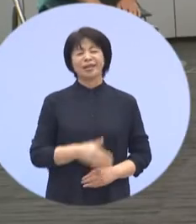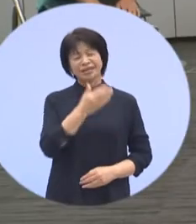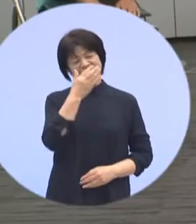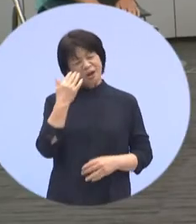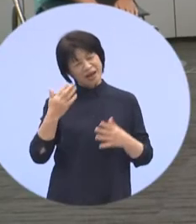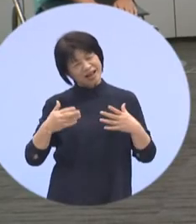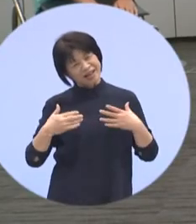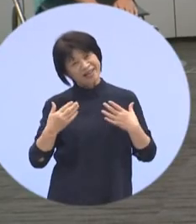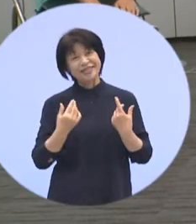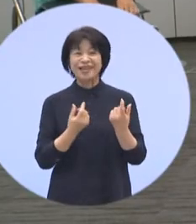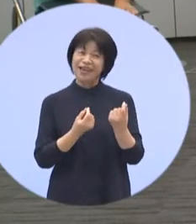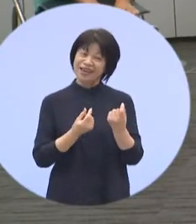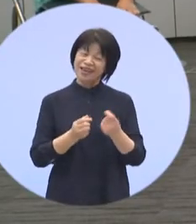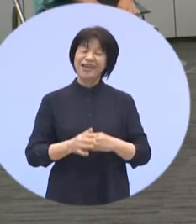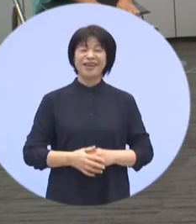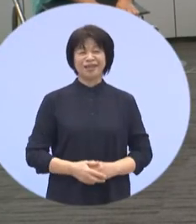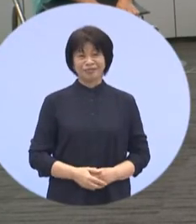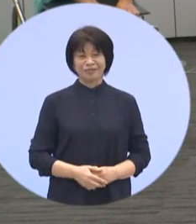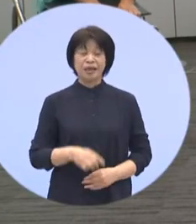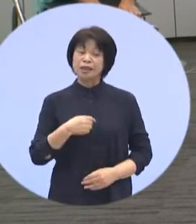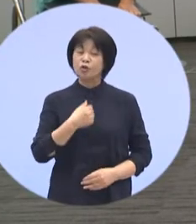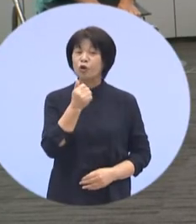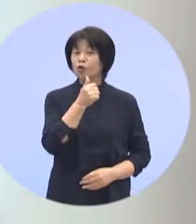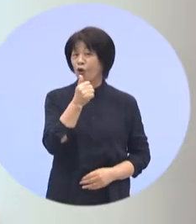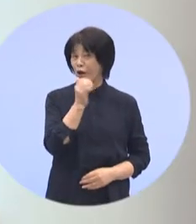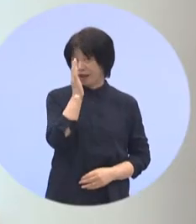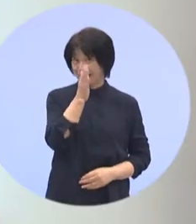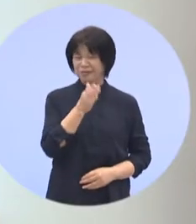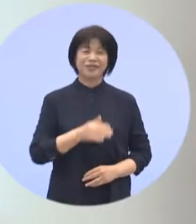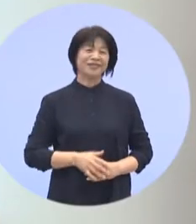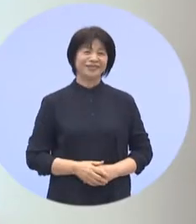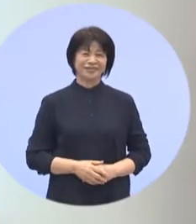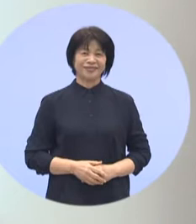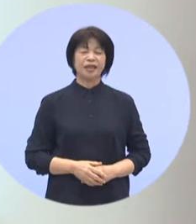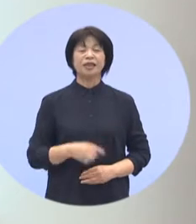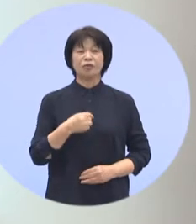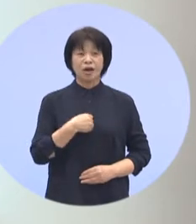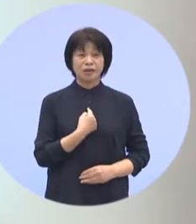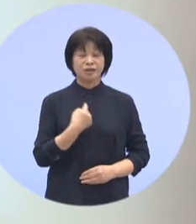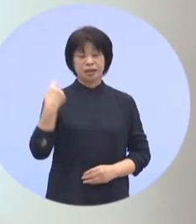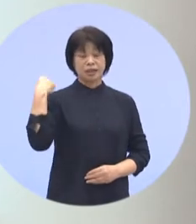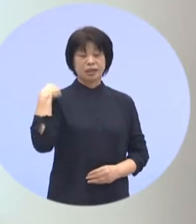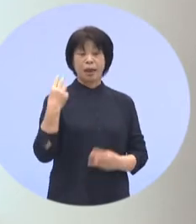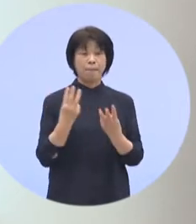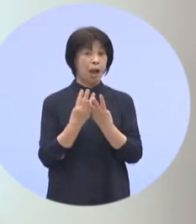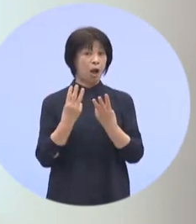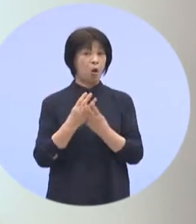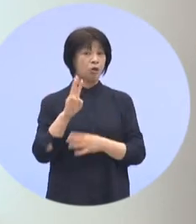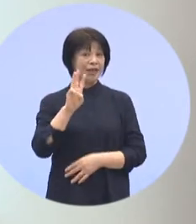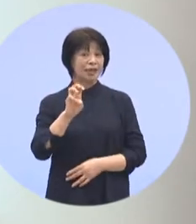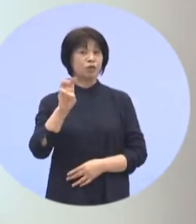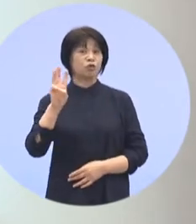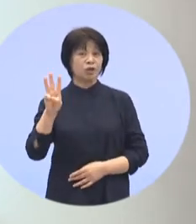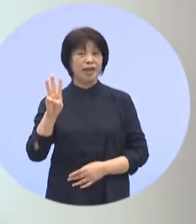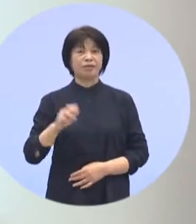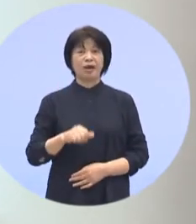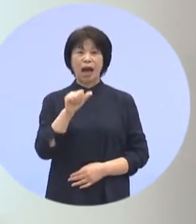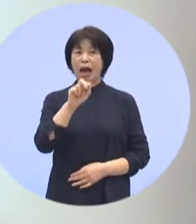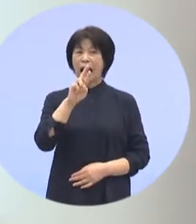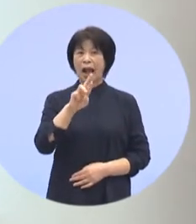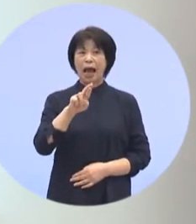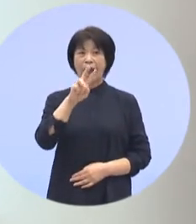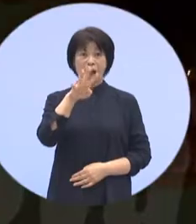ね。 ありがとうございます。 自己紹介お願いします。 はい、岐阜スープス背番号33番の荒川亮也です。よろしくお願い